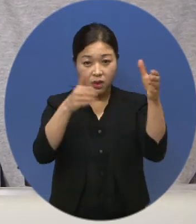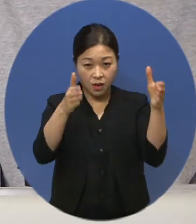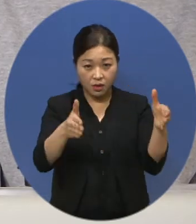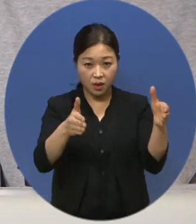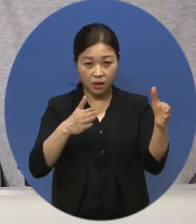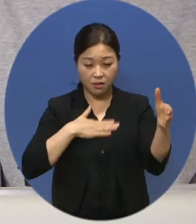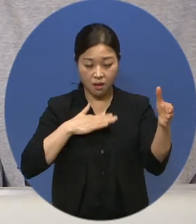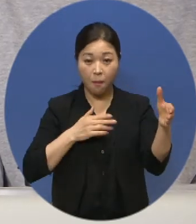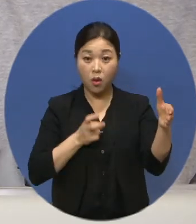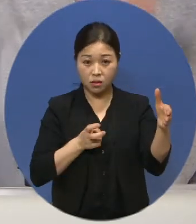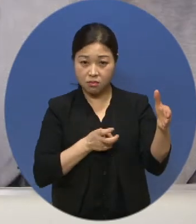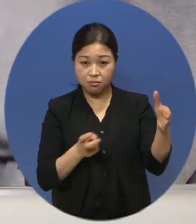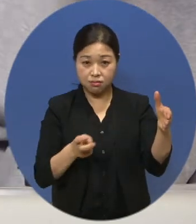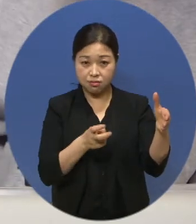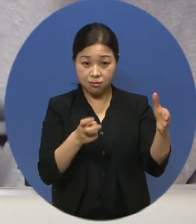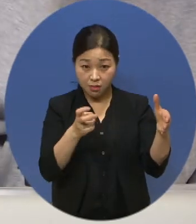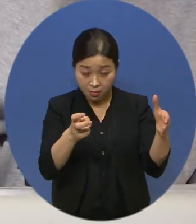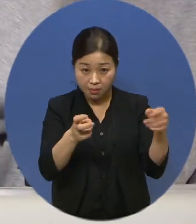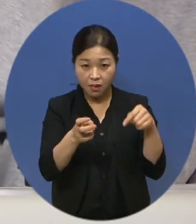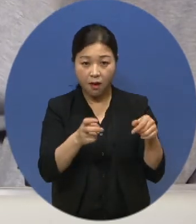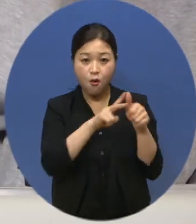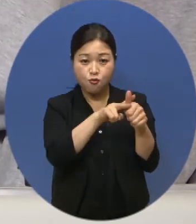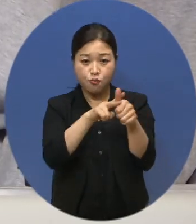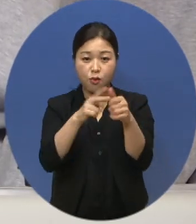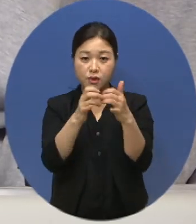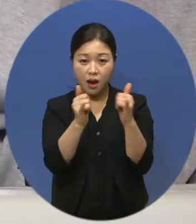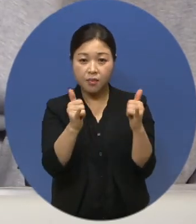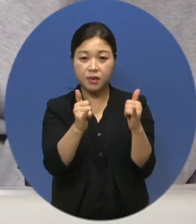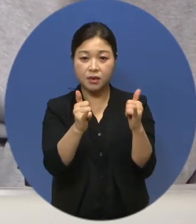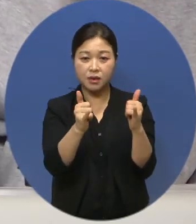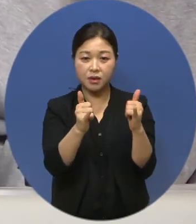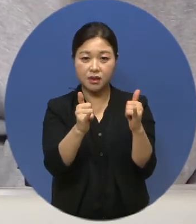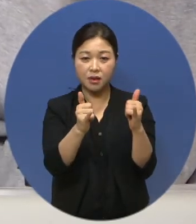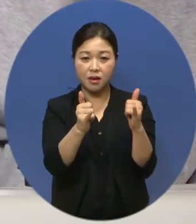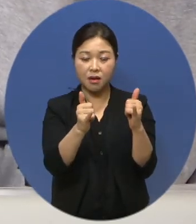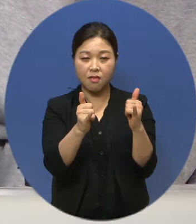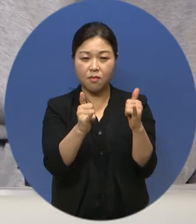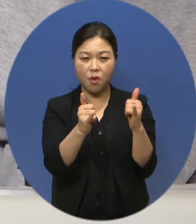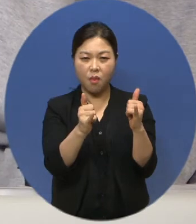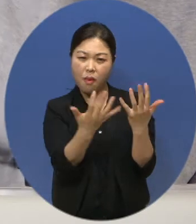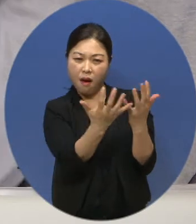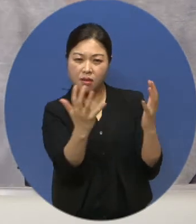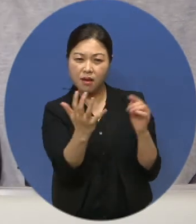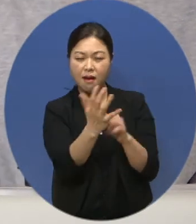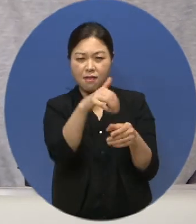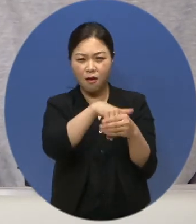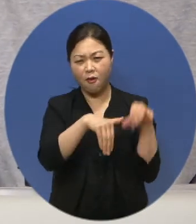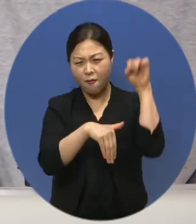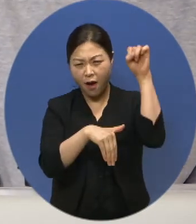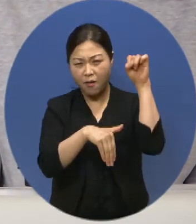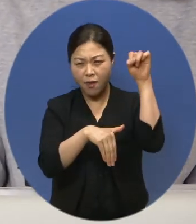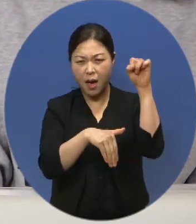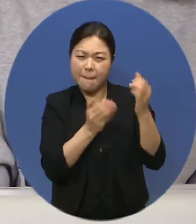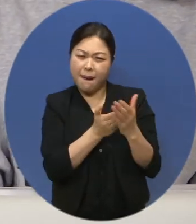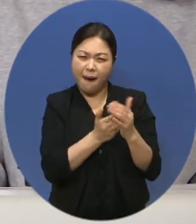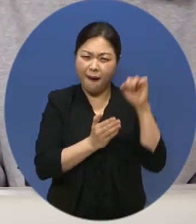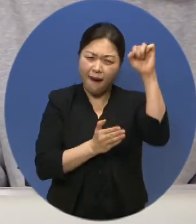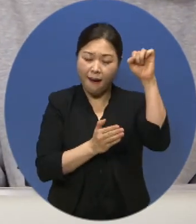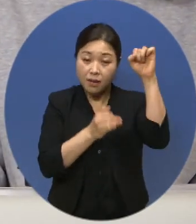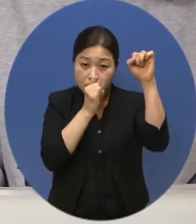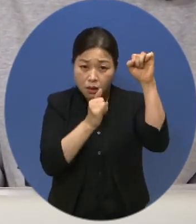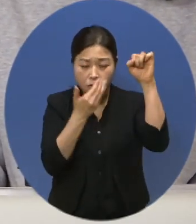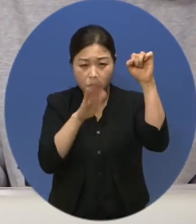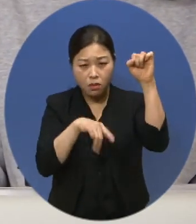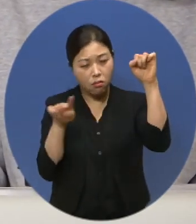가면서 여러 후보들이 이제 몇십 명의 이제 선거운동원들과 함께 유세를 하고 있는데 네. 그러니까 그런 생각이 드는 거예요. 아,